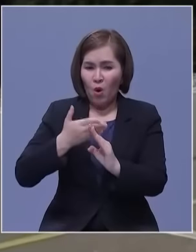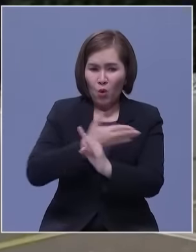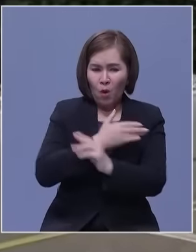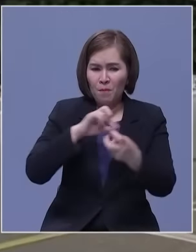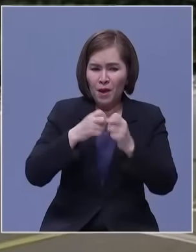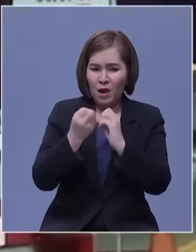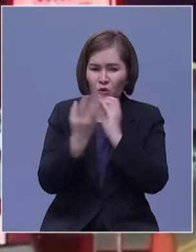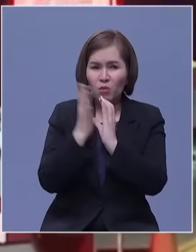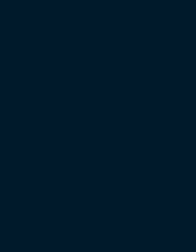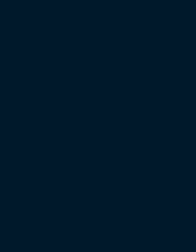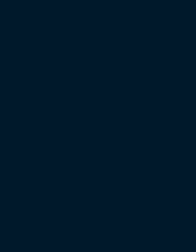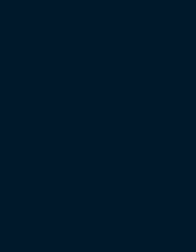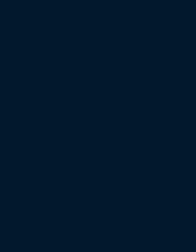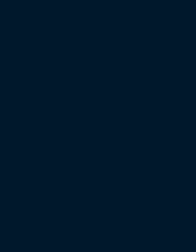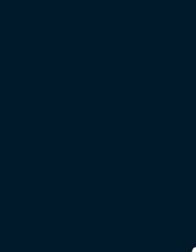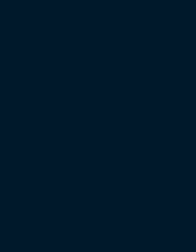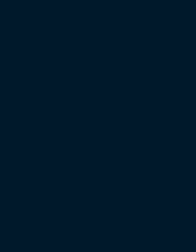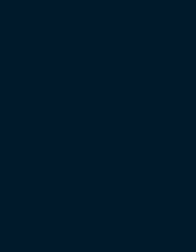ต่อไปนะครับ